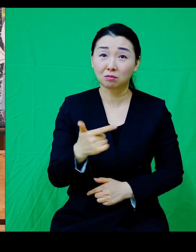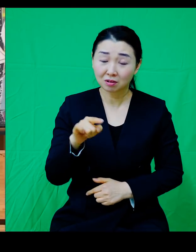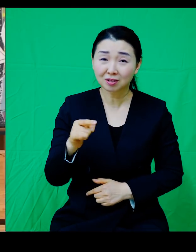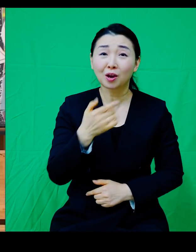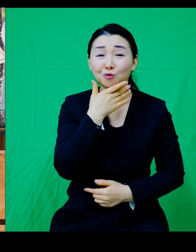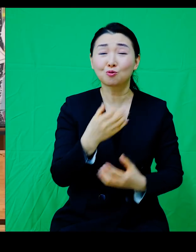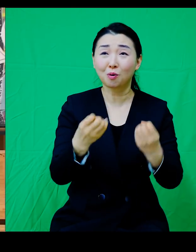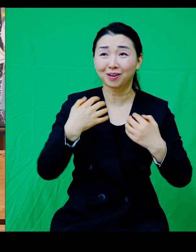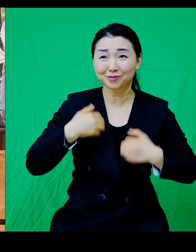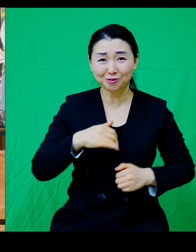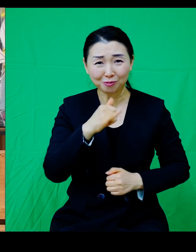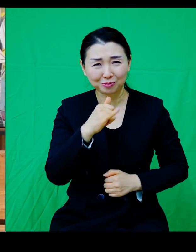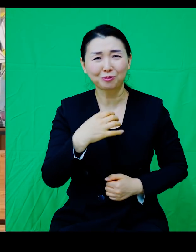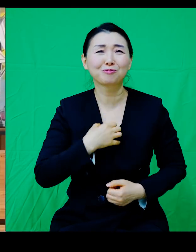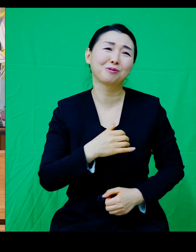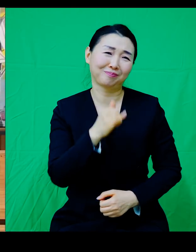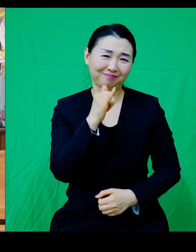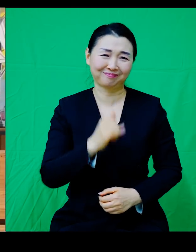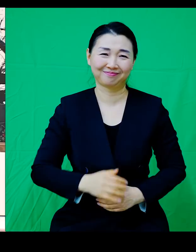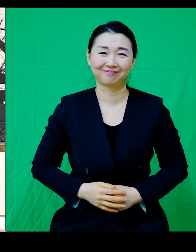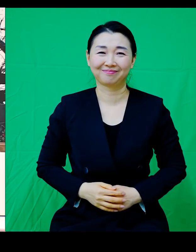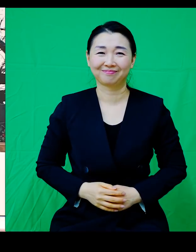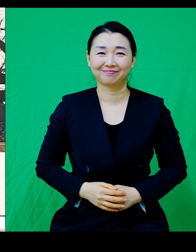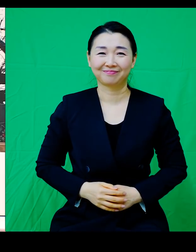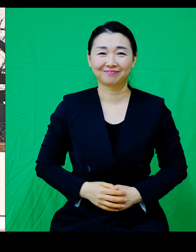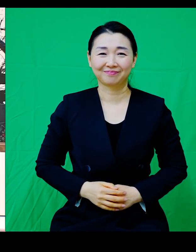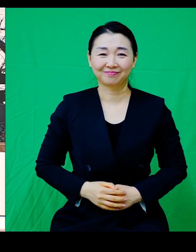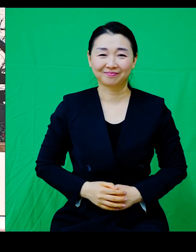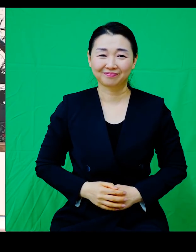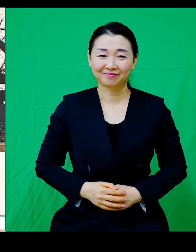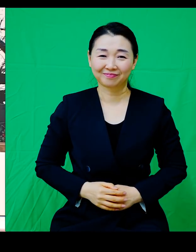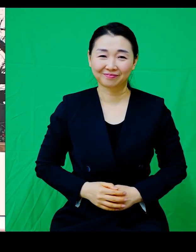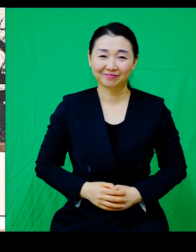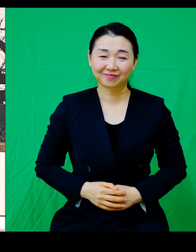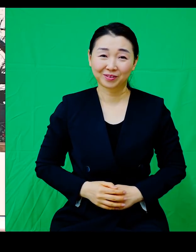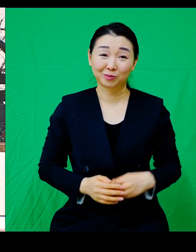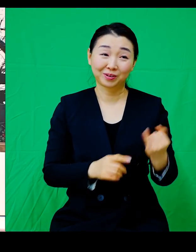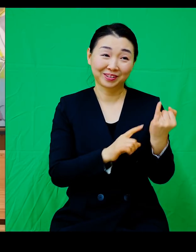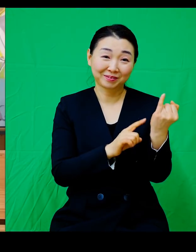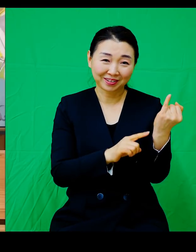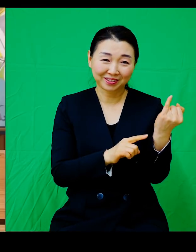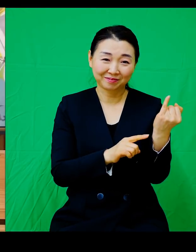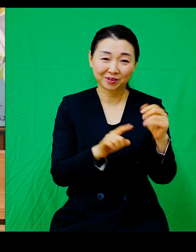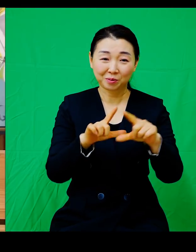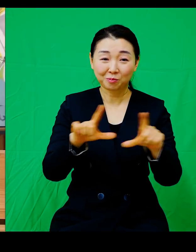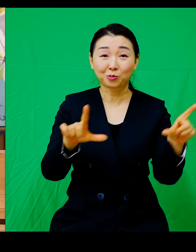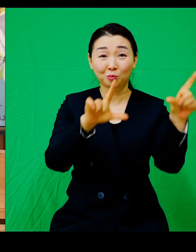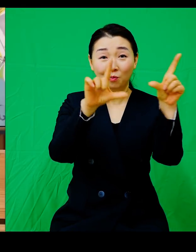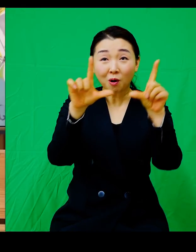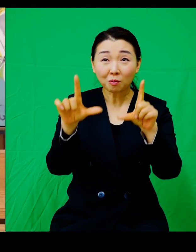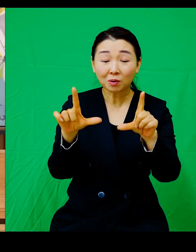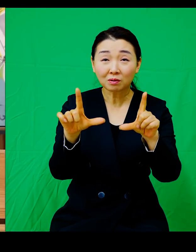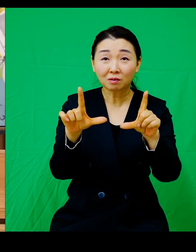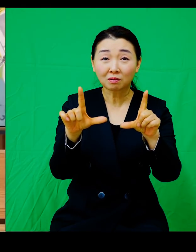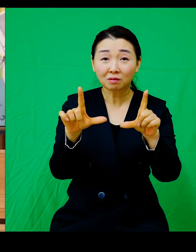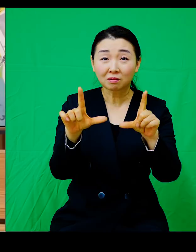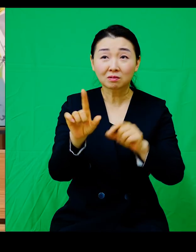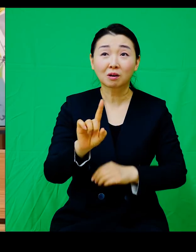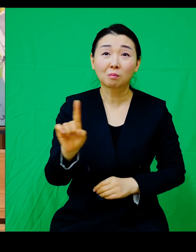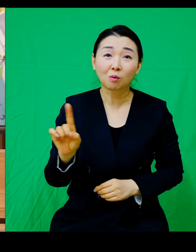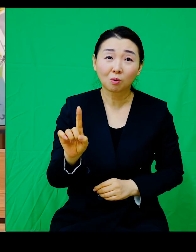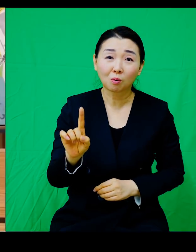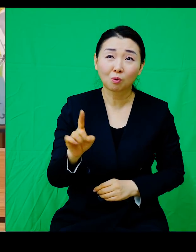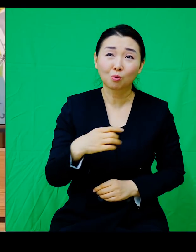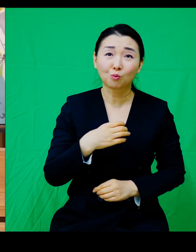축복이에요. 즐거움이 있다는 건 위험이 항상 따르게 있거든요. 그렇다면 우리 집사님의 그 평탄한 일반적인 평범했던 삶이